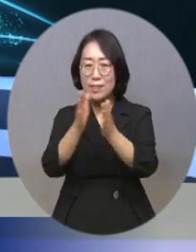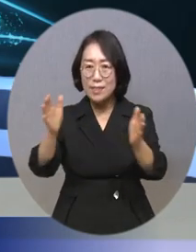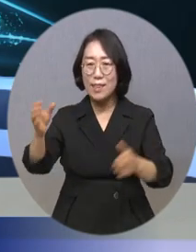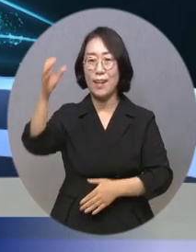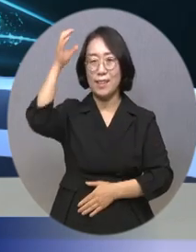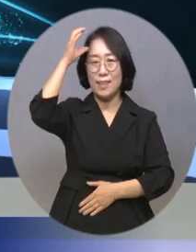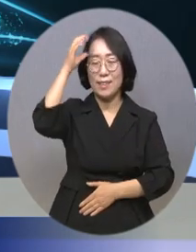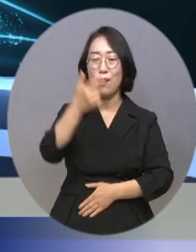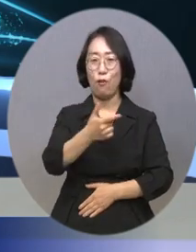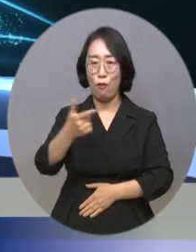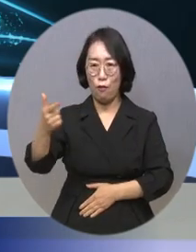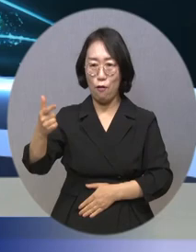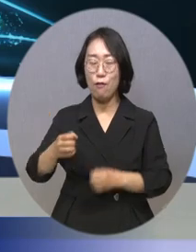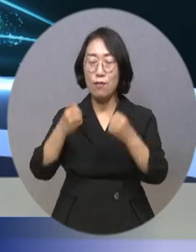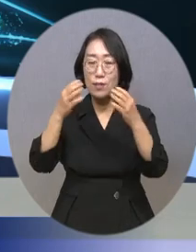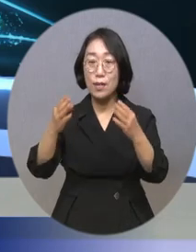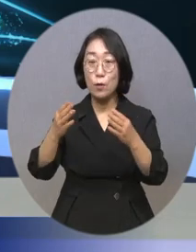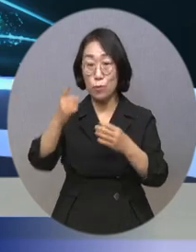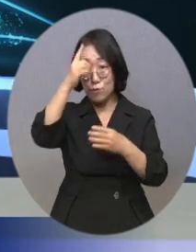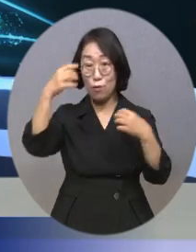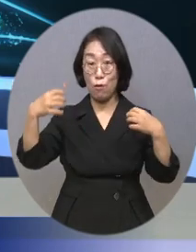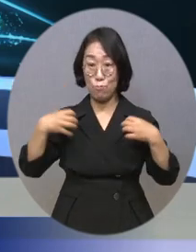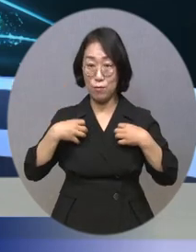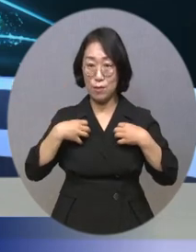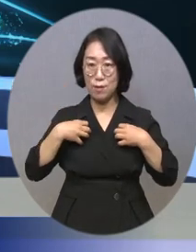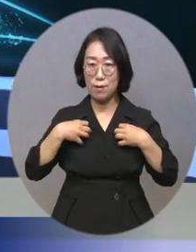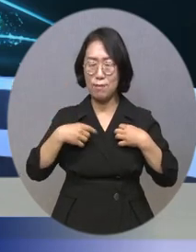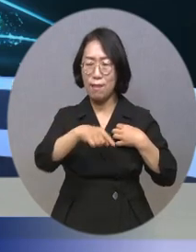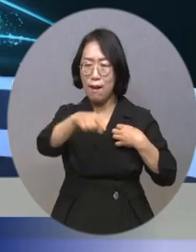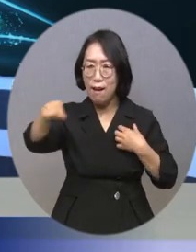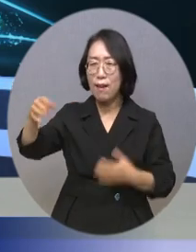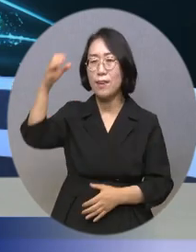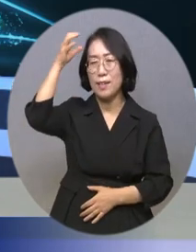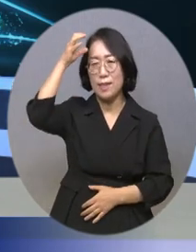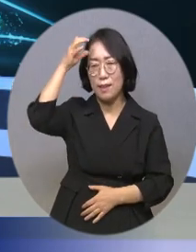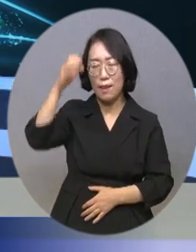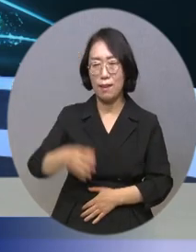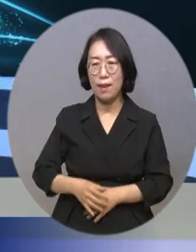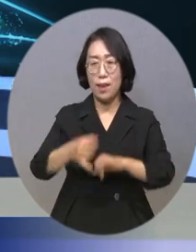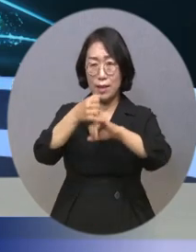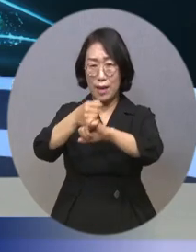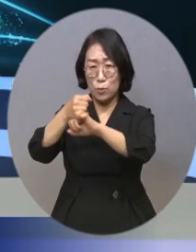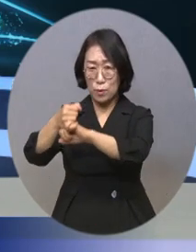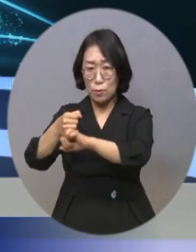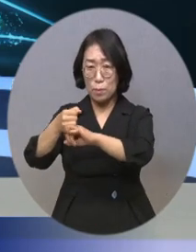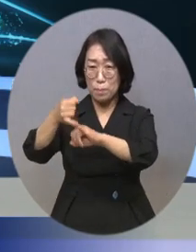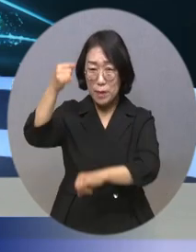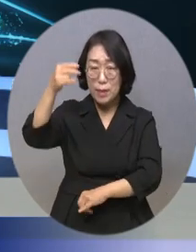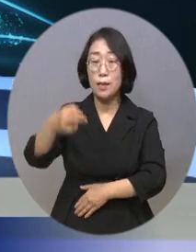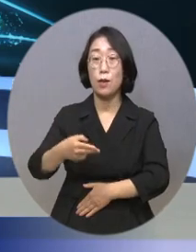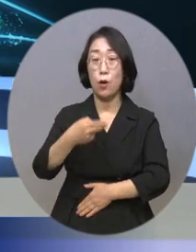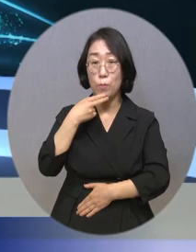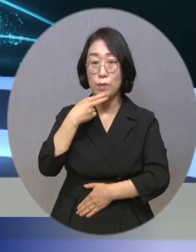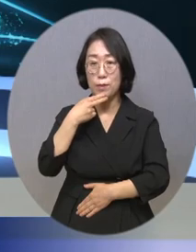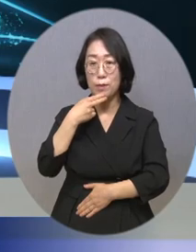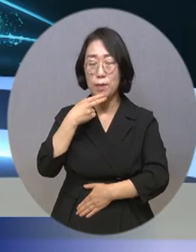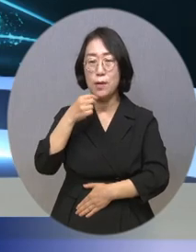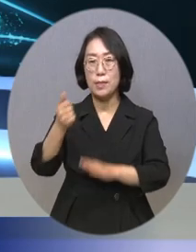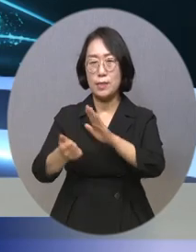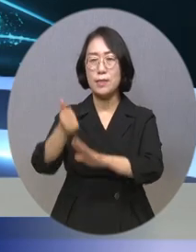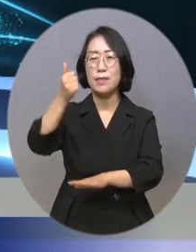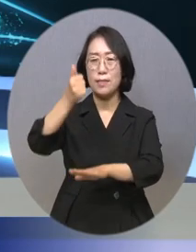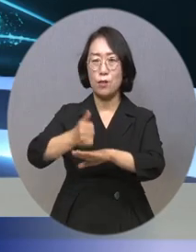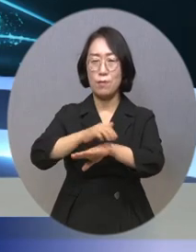있죠 새 정부에 대한 많은 기대가 있는 만큼 국민과 약속한 많은 공약들이 공약에 그치지 않고 실현될 수 있기를